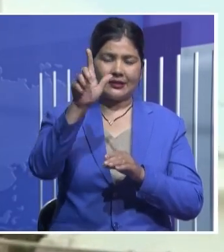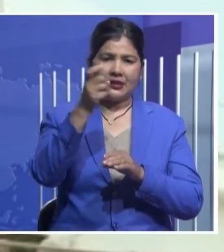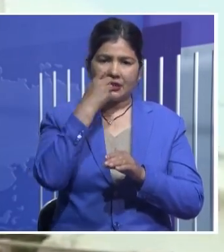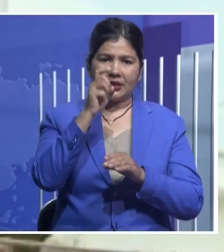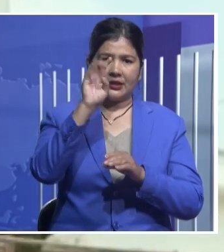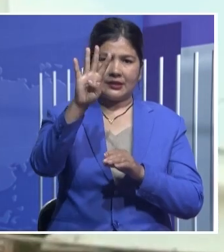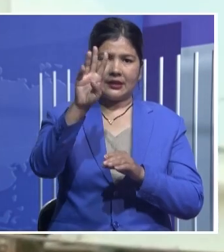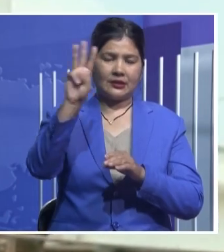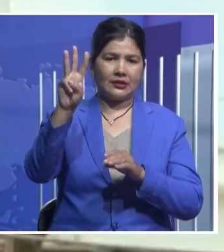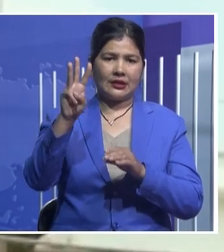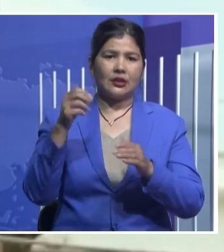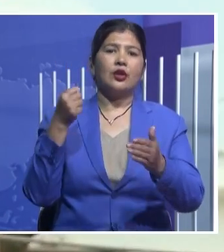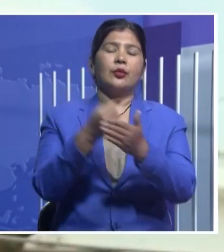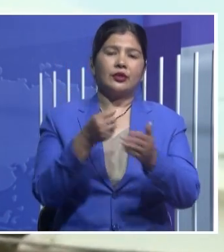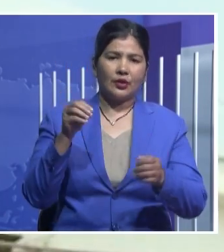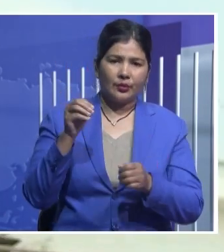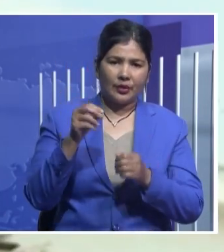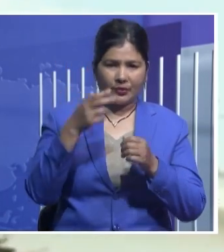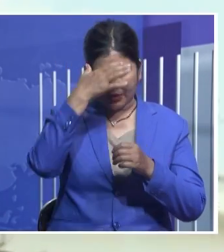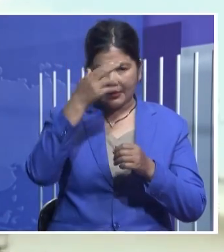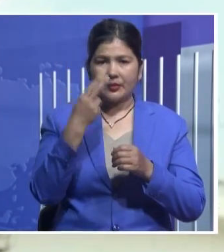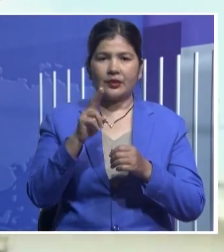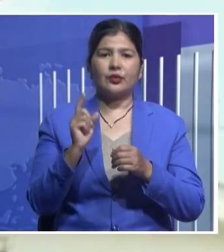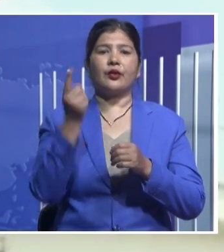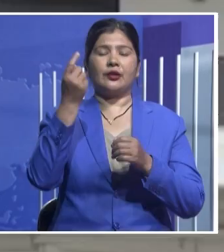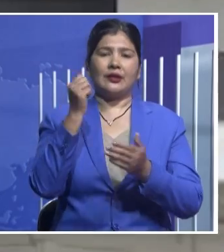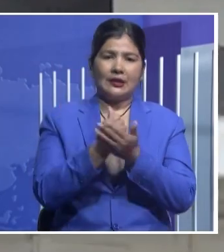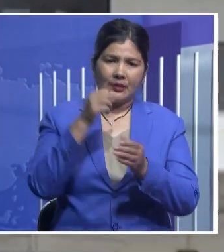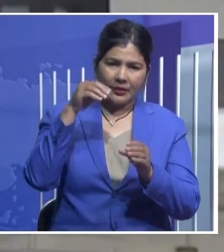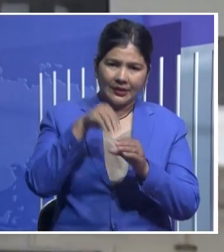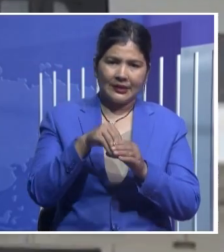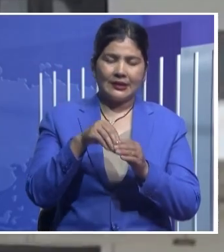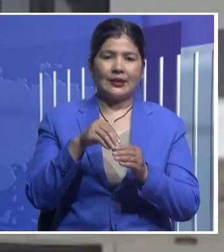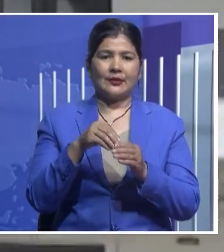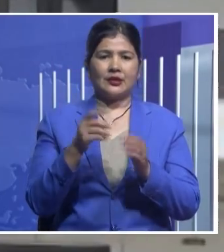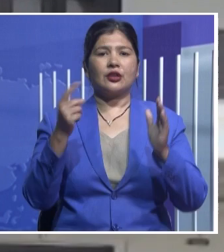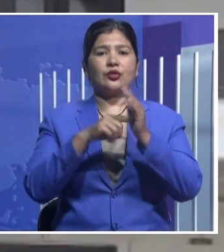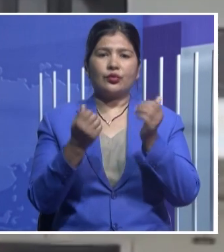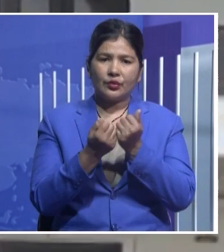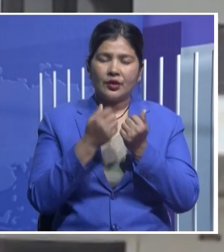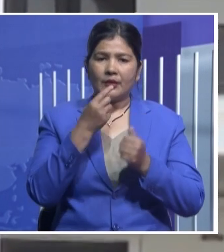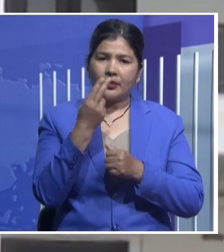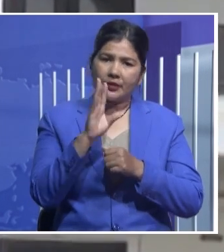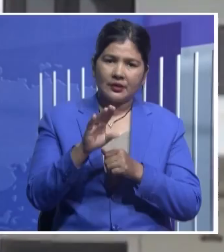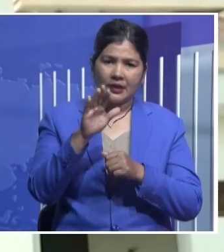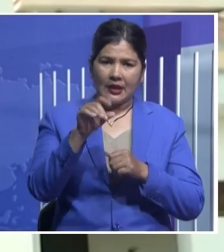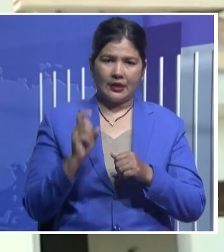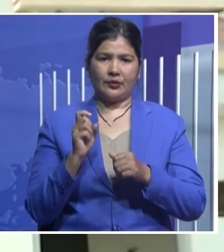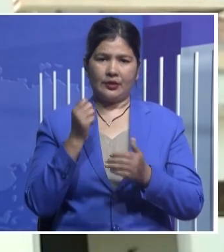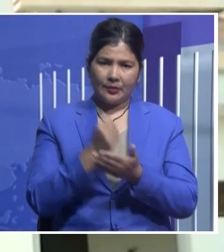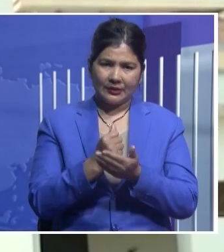6743 वटामा मतपत्र पुर्याउन समस्या हुने भएकाले पहिले नै मतपत्र छाप्ने प्रक्रिया सुरु हुने बताउनुभयो। आयोगले मतदान